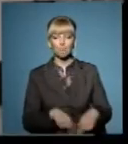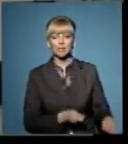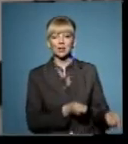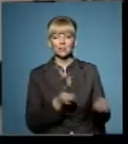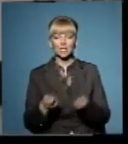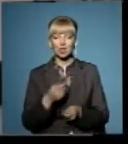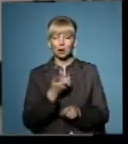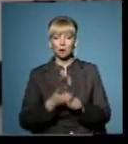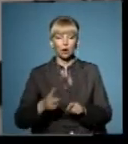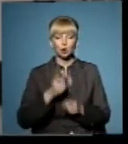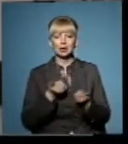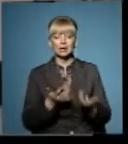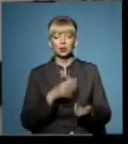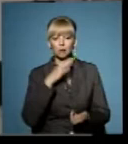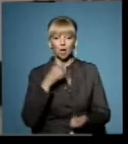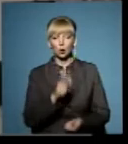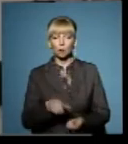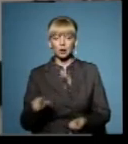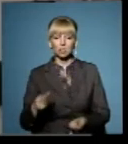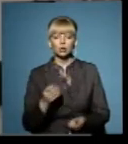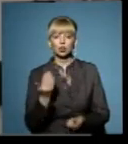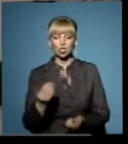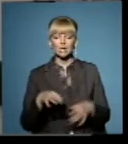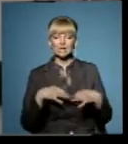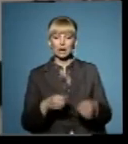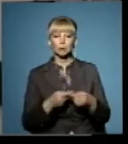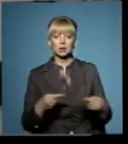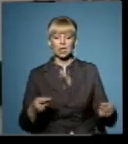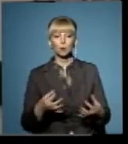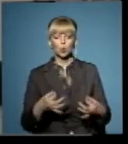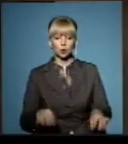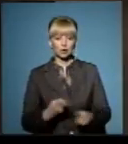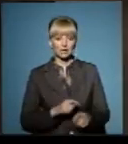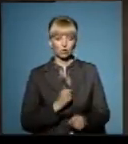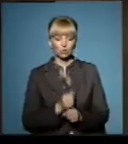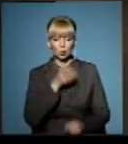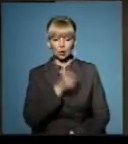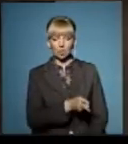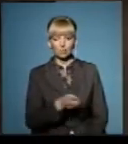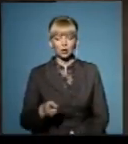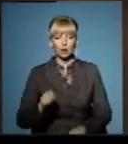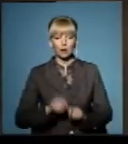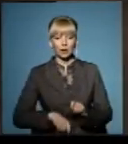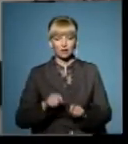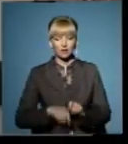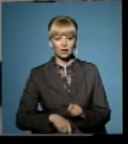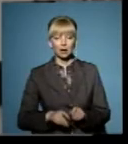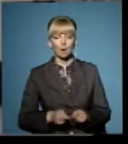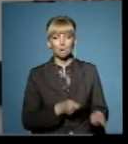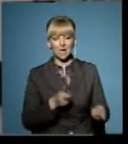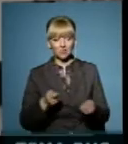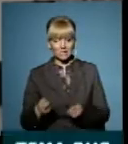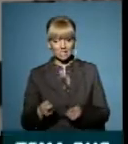перевезення набагато більшої кількості пасажирів, ніж їхній транспортний засіб дозволяє це зробити. Під час перевірки